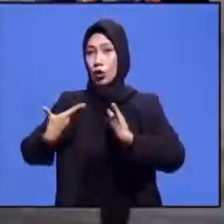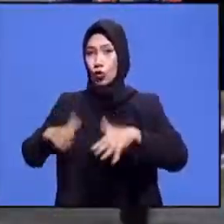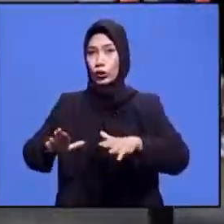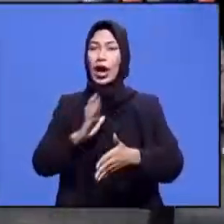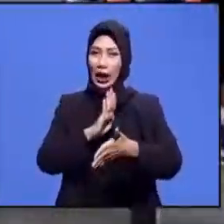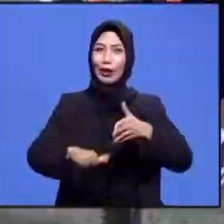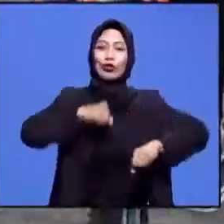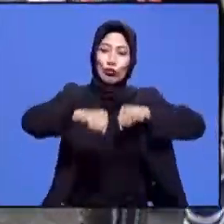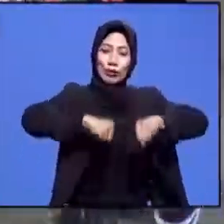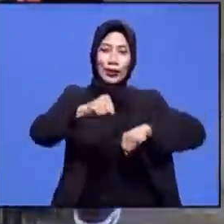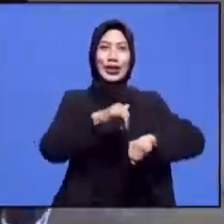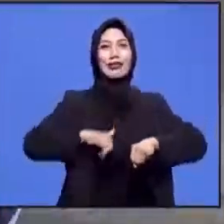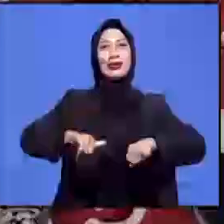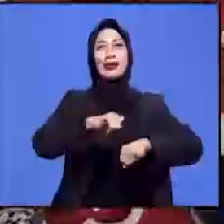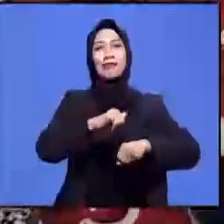dikerjakan.